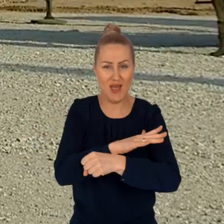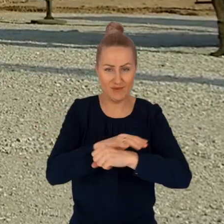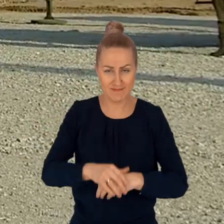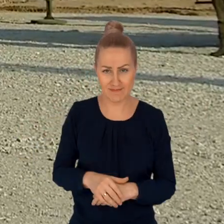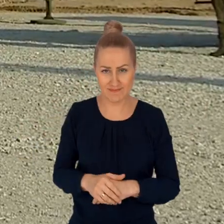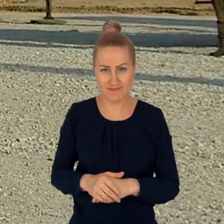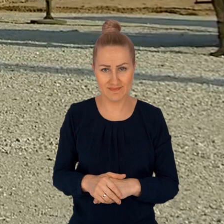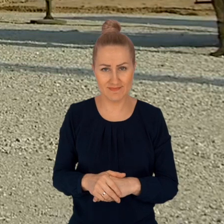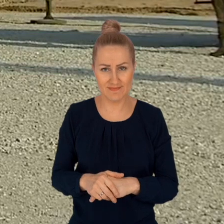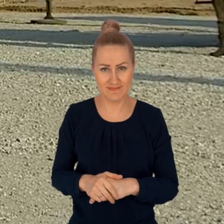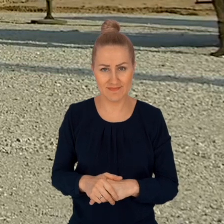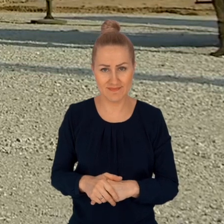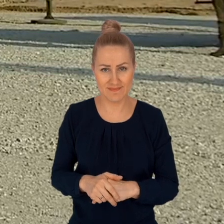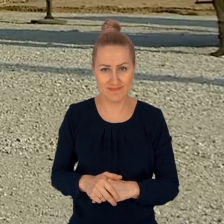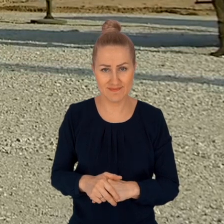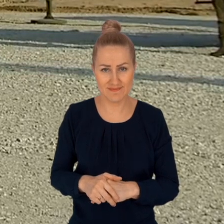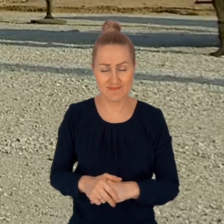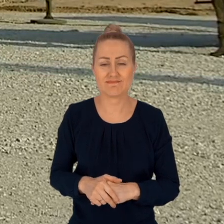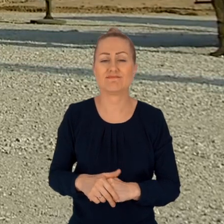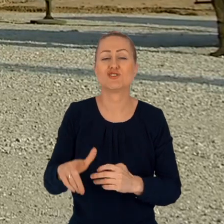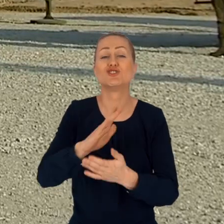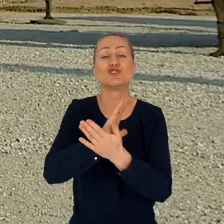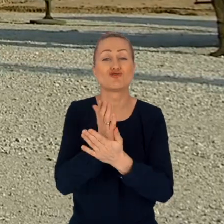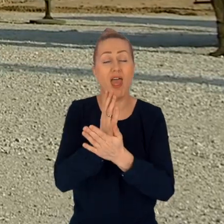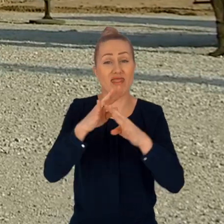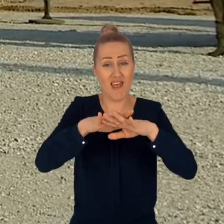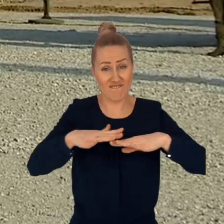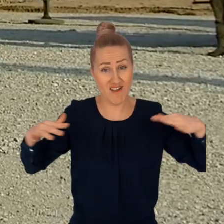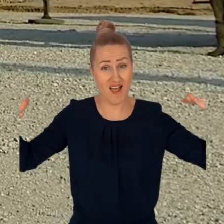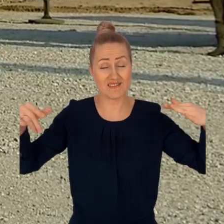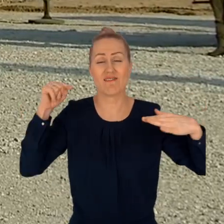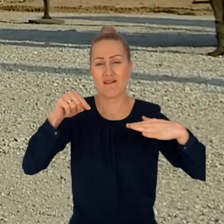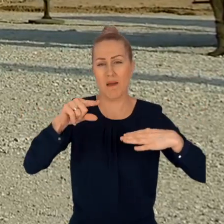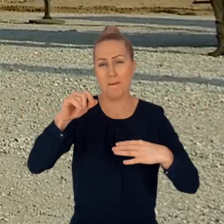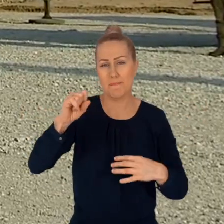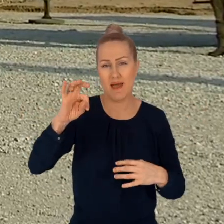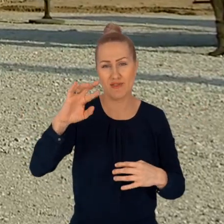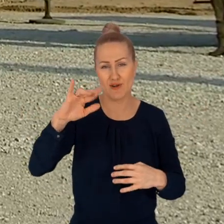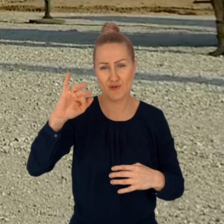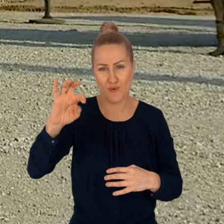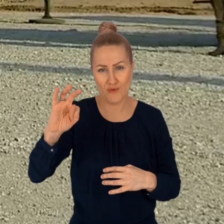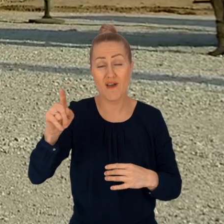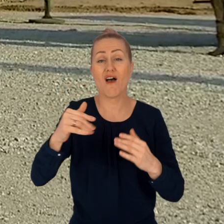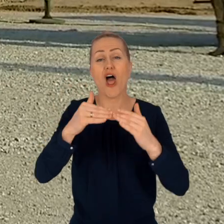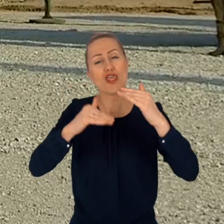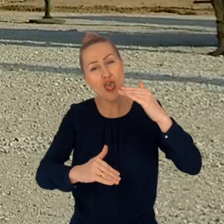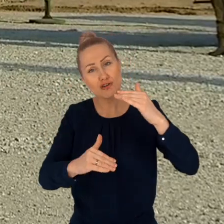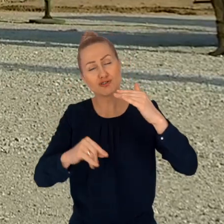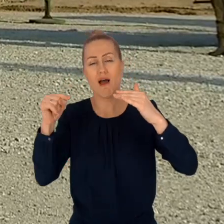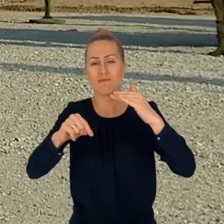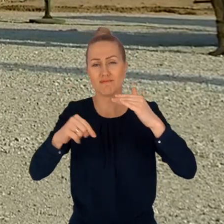A więc średnia warstwa to właśnie Patriot. Warstwa niższa